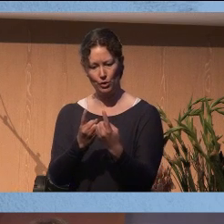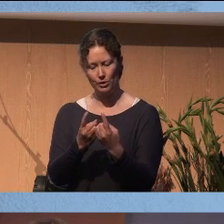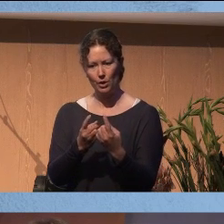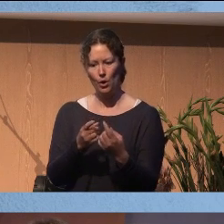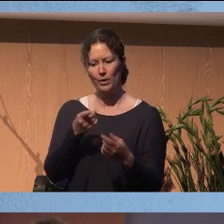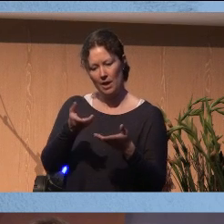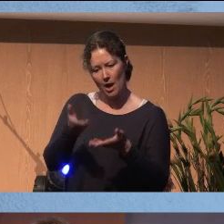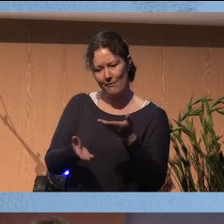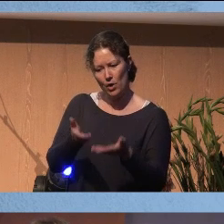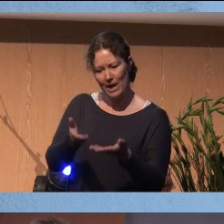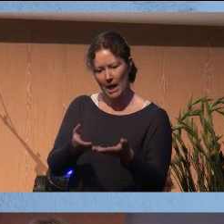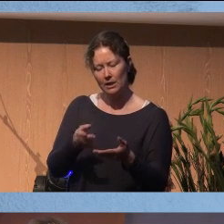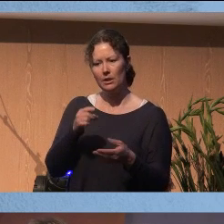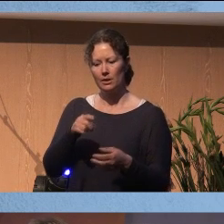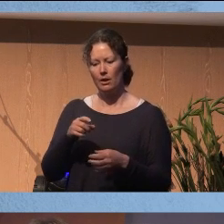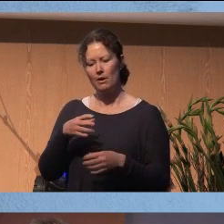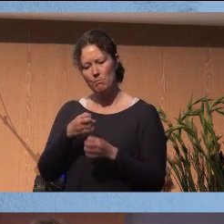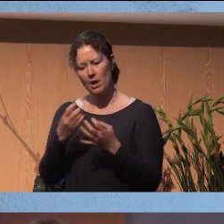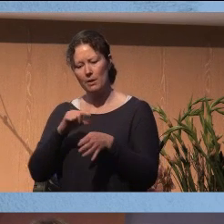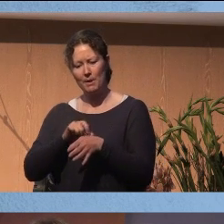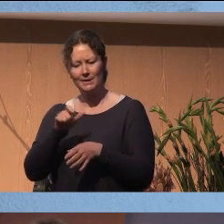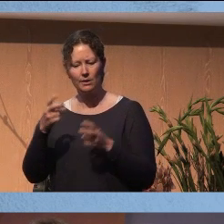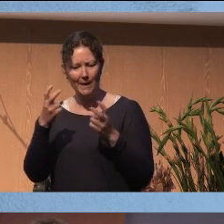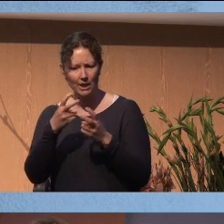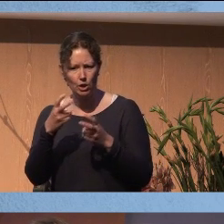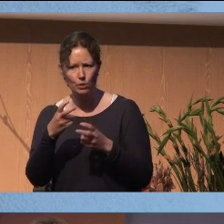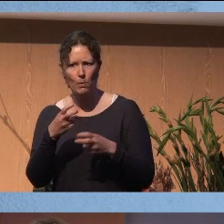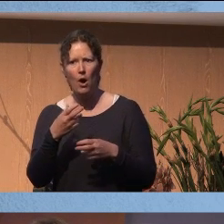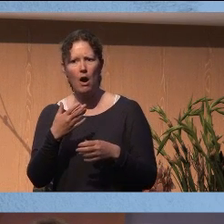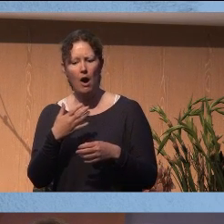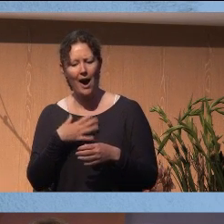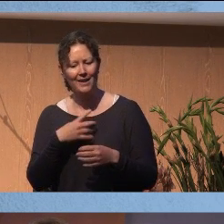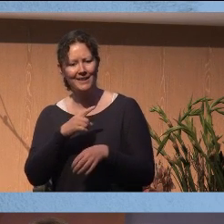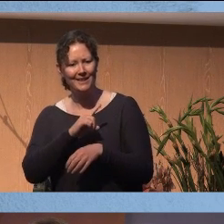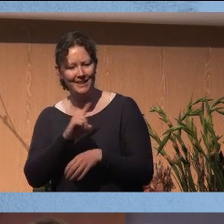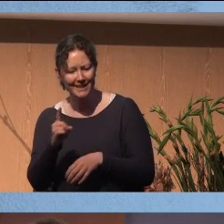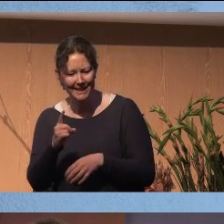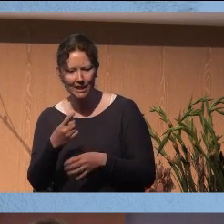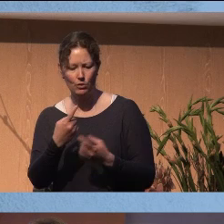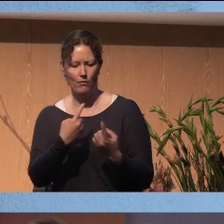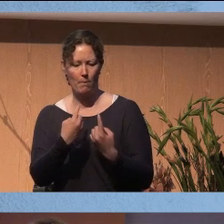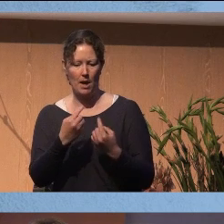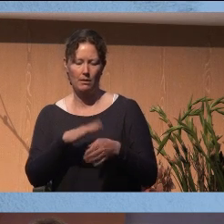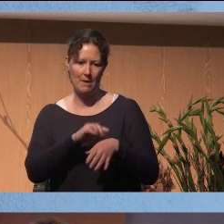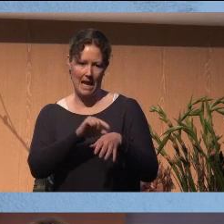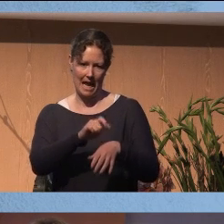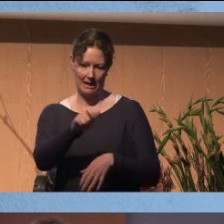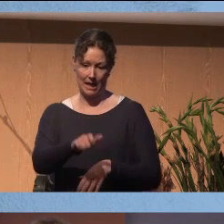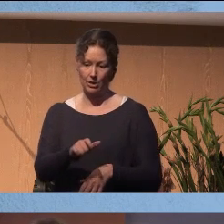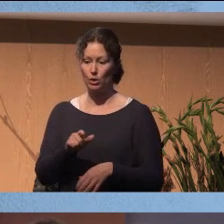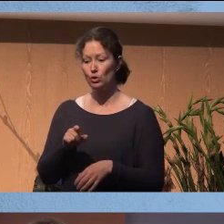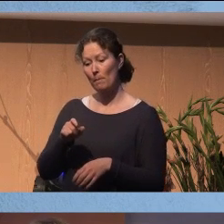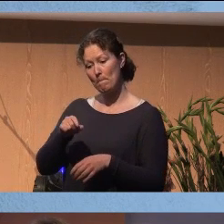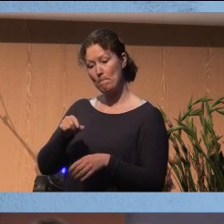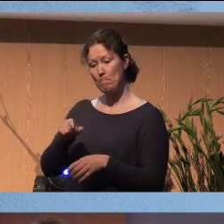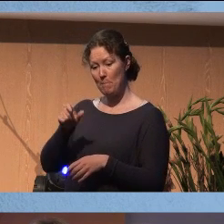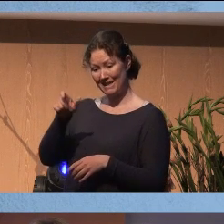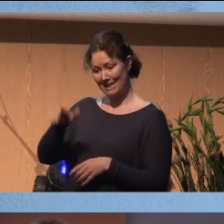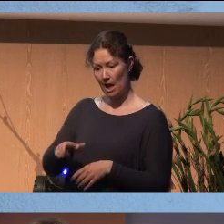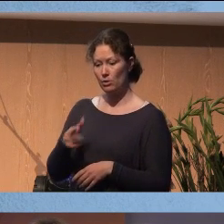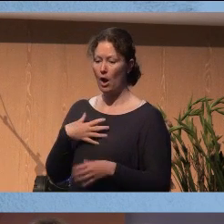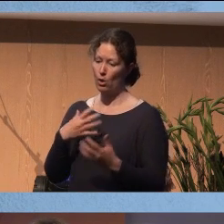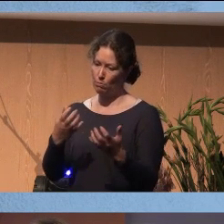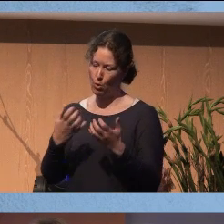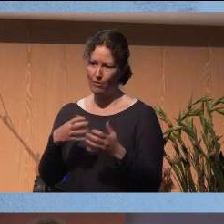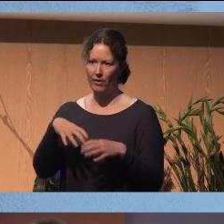evalueres, etterlyser mange pasienter det å få tid til å snakke med legen. Så pasient har du et stort behov for å få tatt